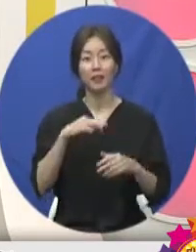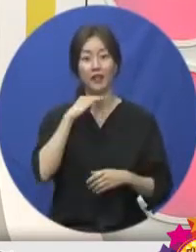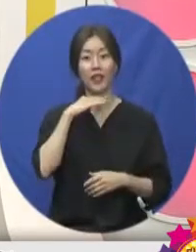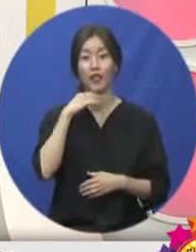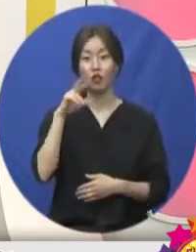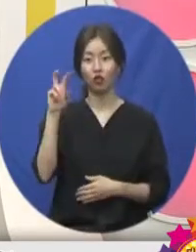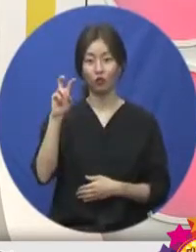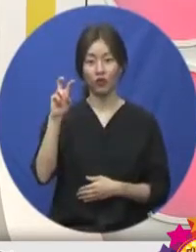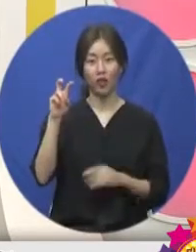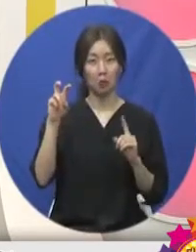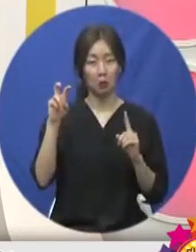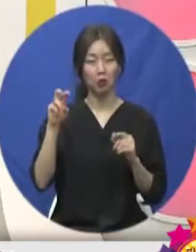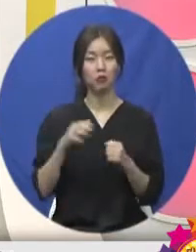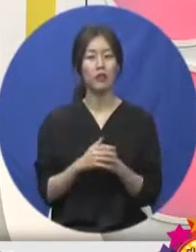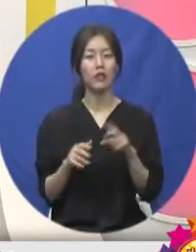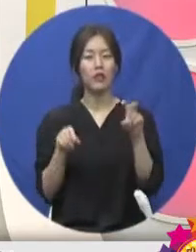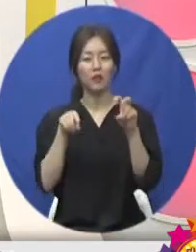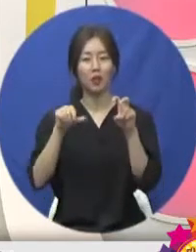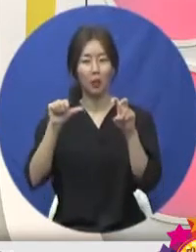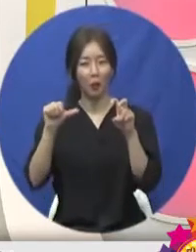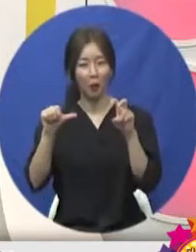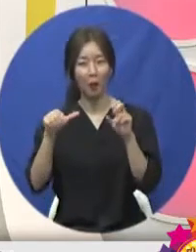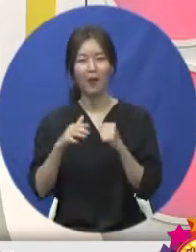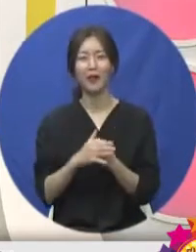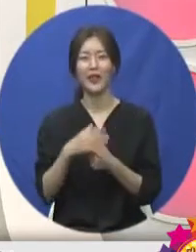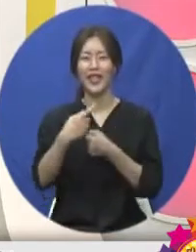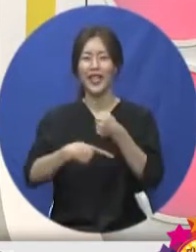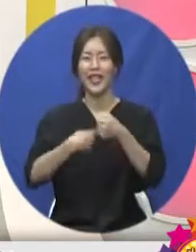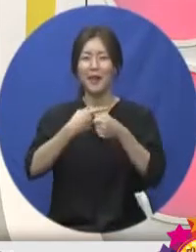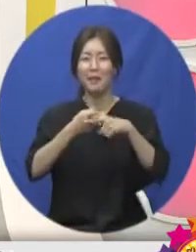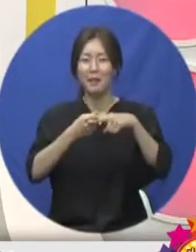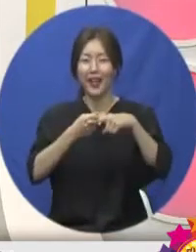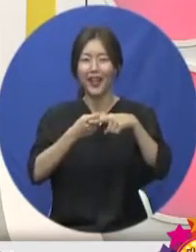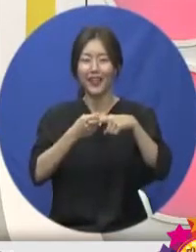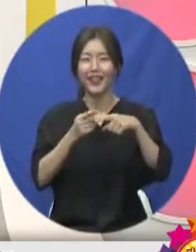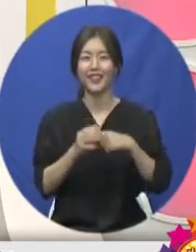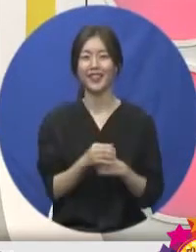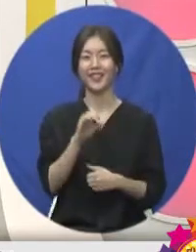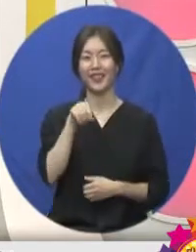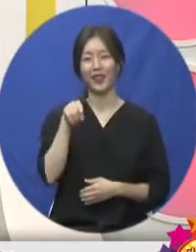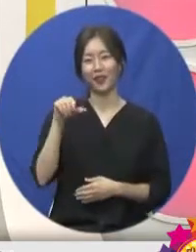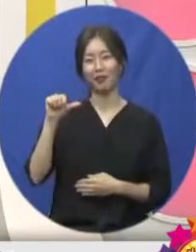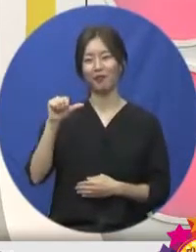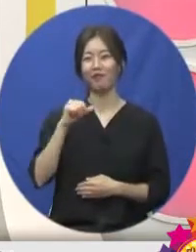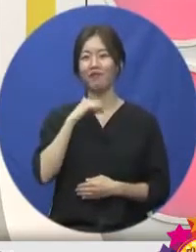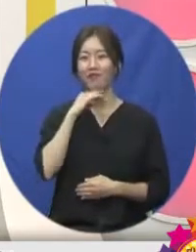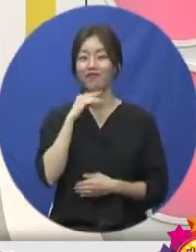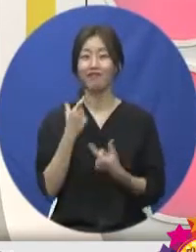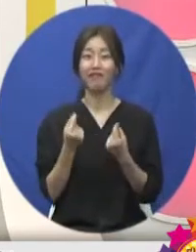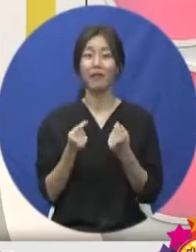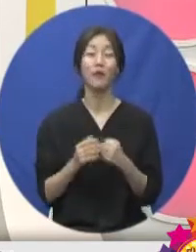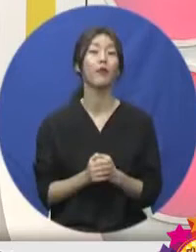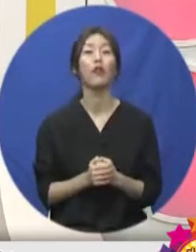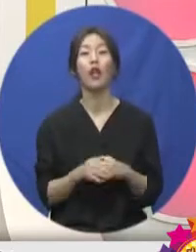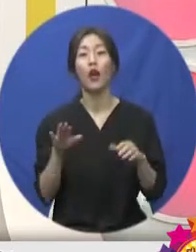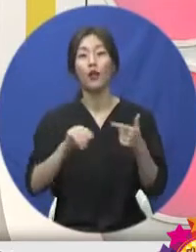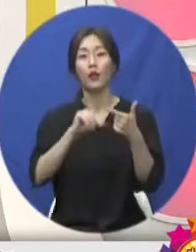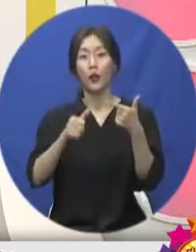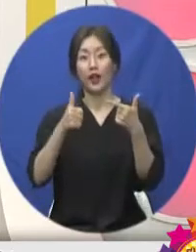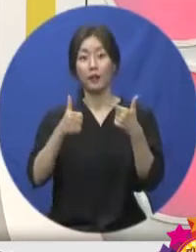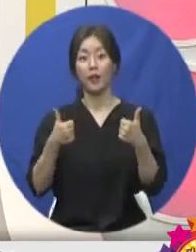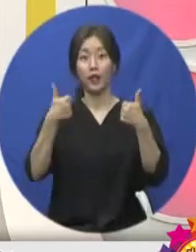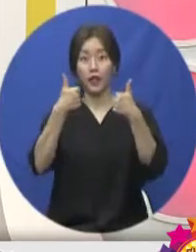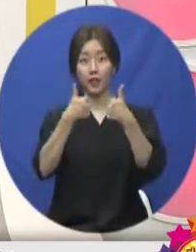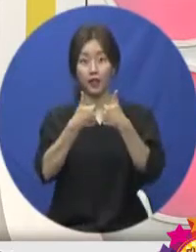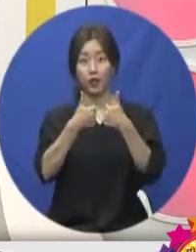네. 20.5살 이렇게 해야 될 것 같아요. 아, 진짜 그러네. 네, 세월의 반이 지나가지고. 네. 자, 오늘 월말 결선인데요. 중요한